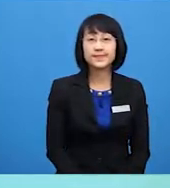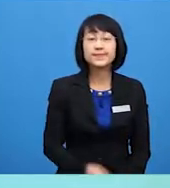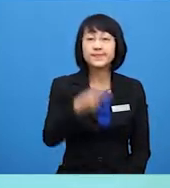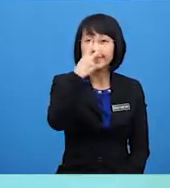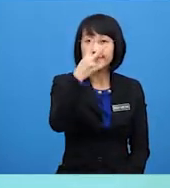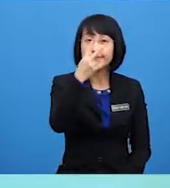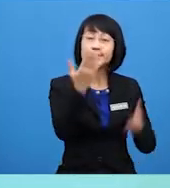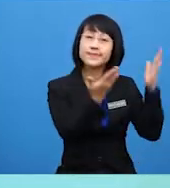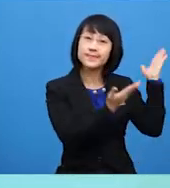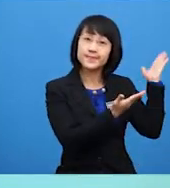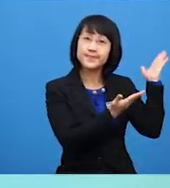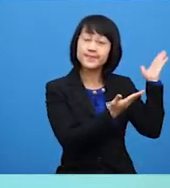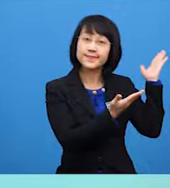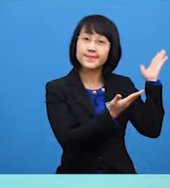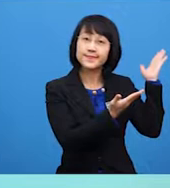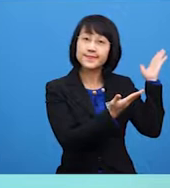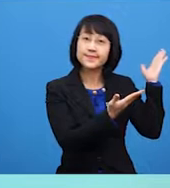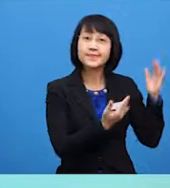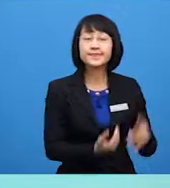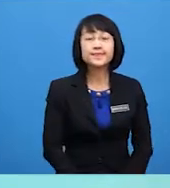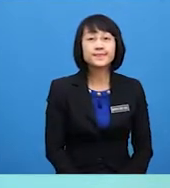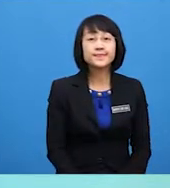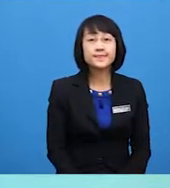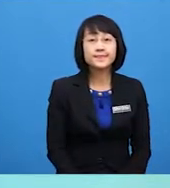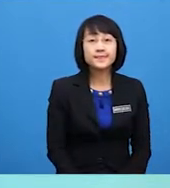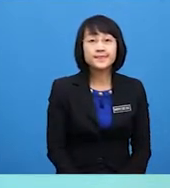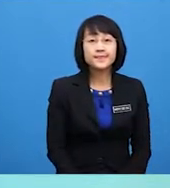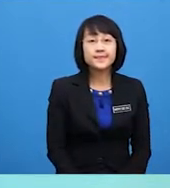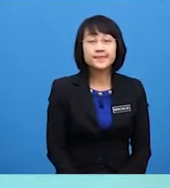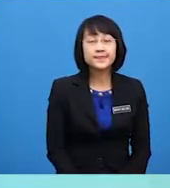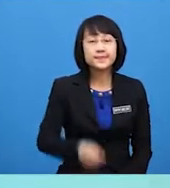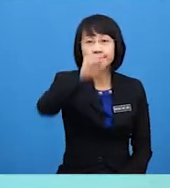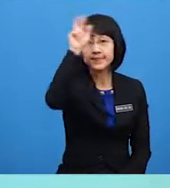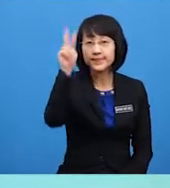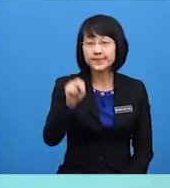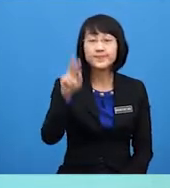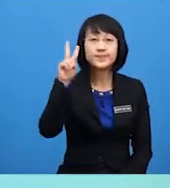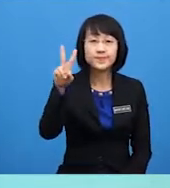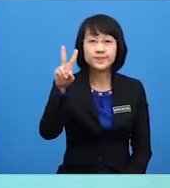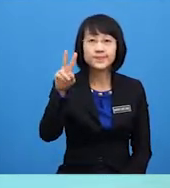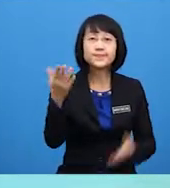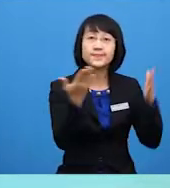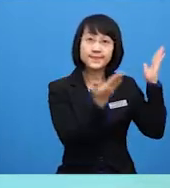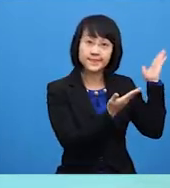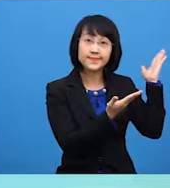3/9 darab dengan 1/3. Soalan 2. Darabkan